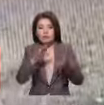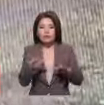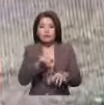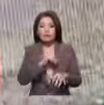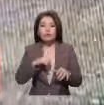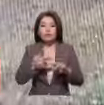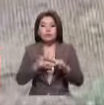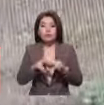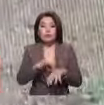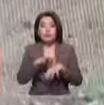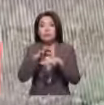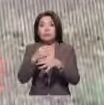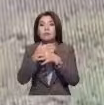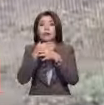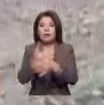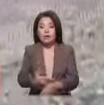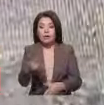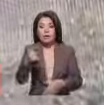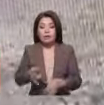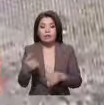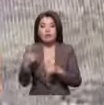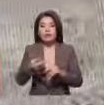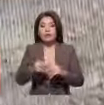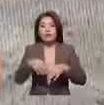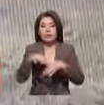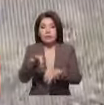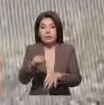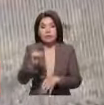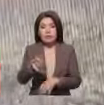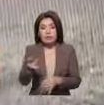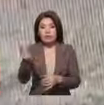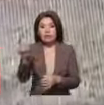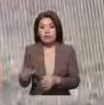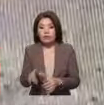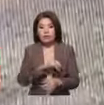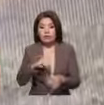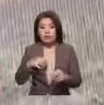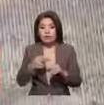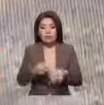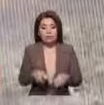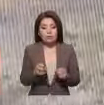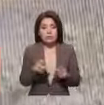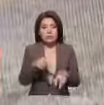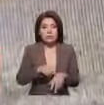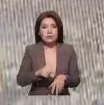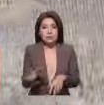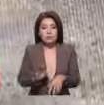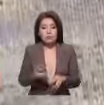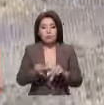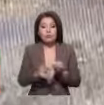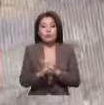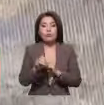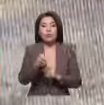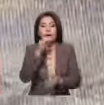заттарын көлікке дейін көтерісіп барған. Жүкті көлігіне артқан такси жүргізушісі де көз алдына қылмыс болып жатқанын сезбепті. Олар құзырлы органдарға